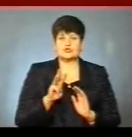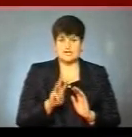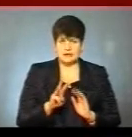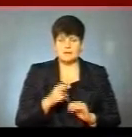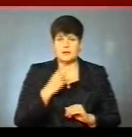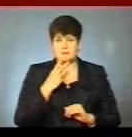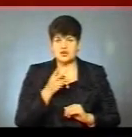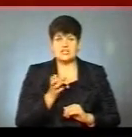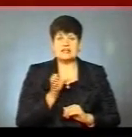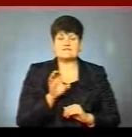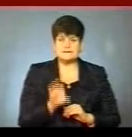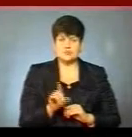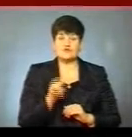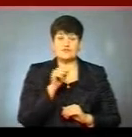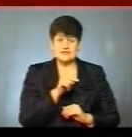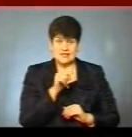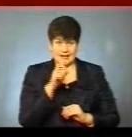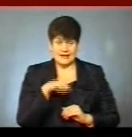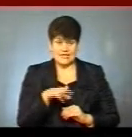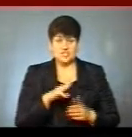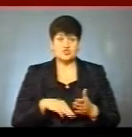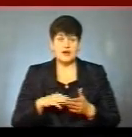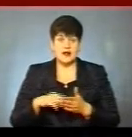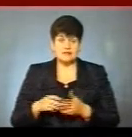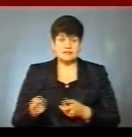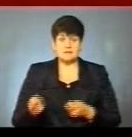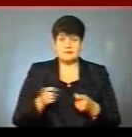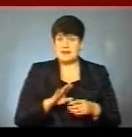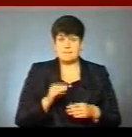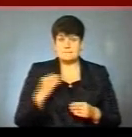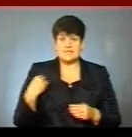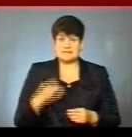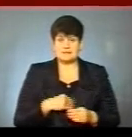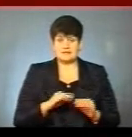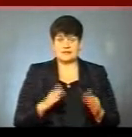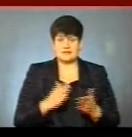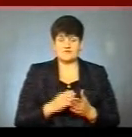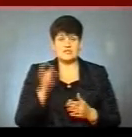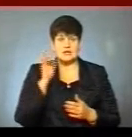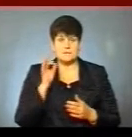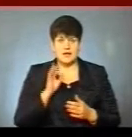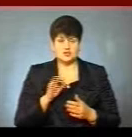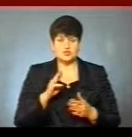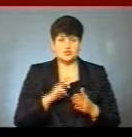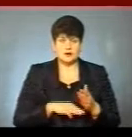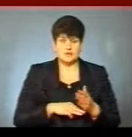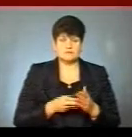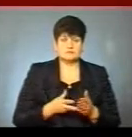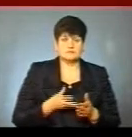бачимо відеоінформацію, що у цих країнах штрафи за перевезення непристебнутих дітей є такими. У Німеччині